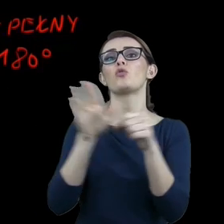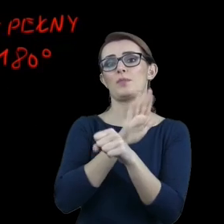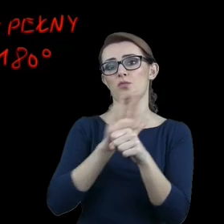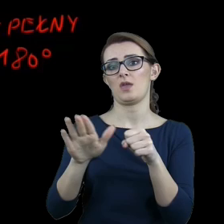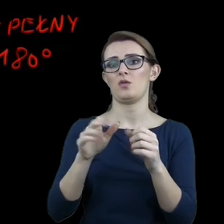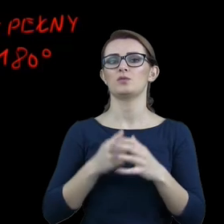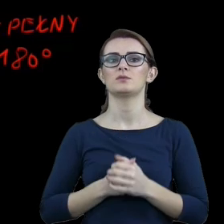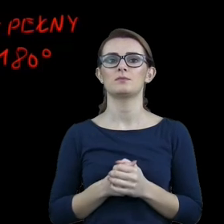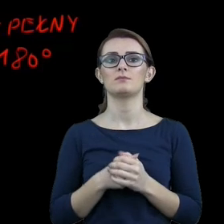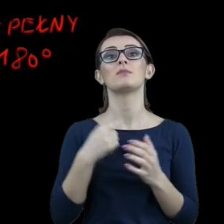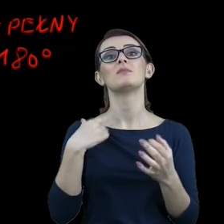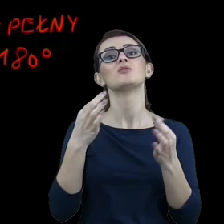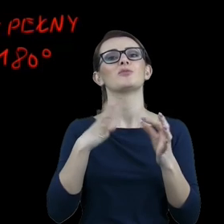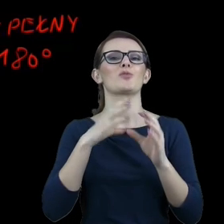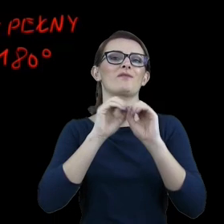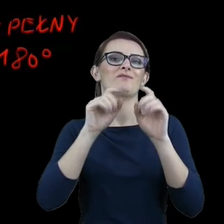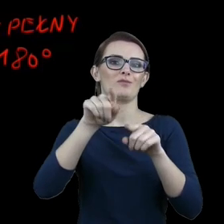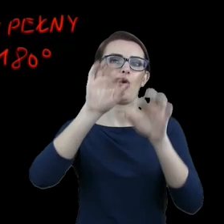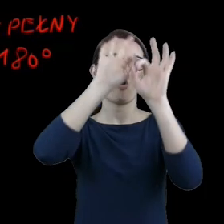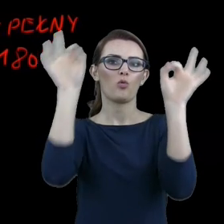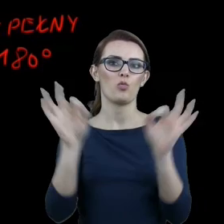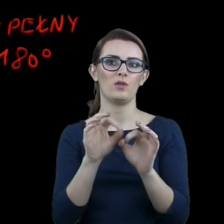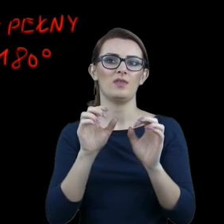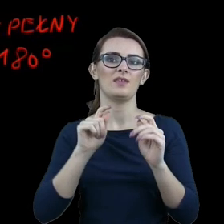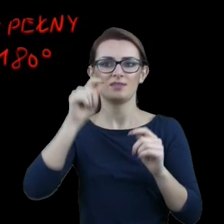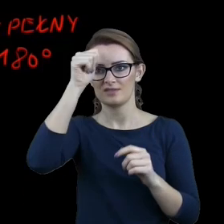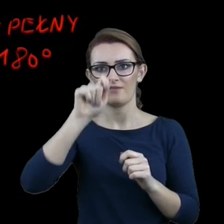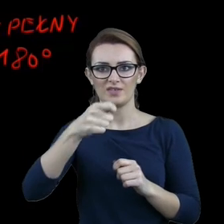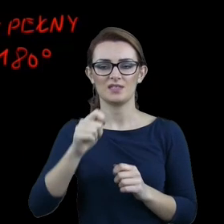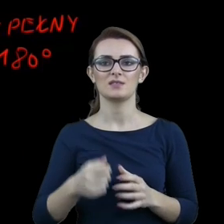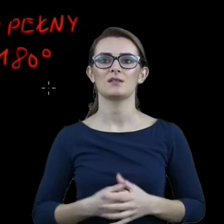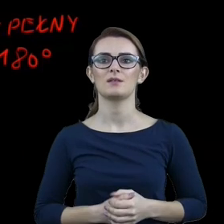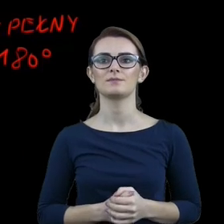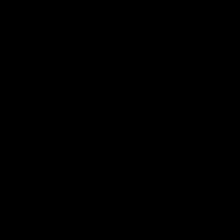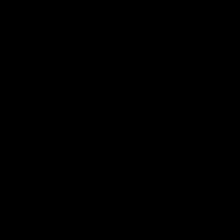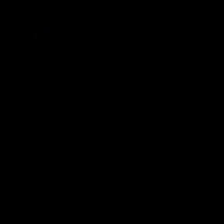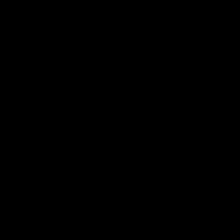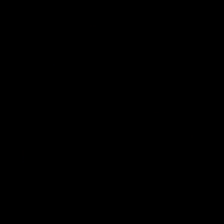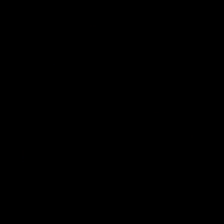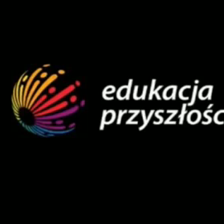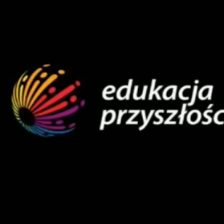dopełniających. A to były tylko przykłady ilustrujące te ogólne definicje.